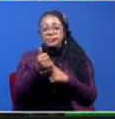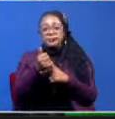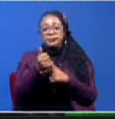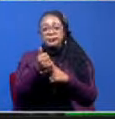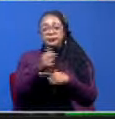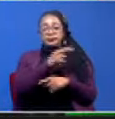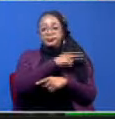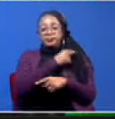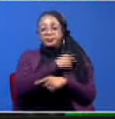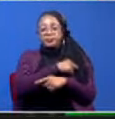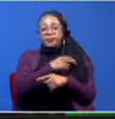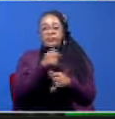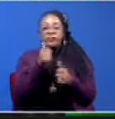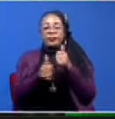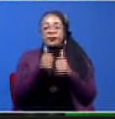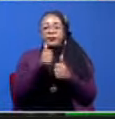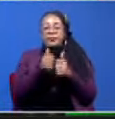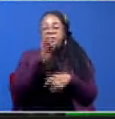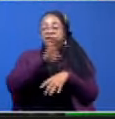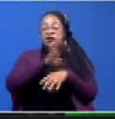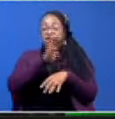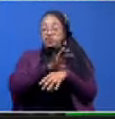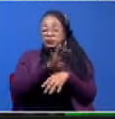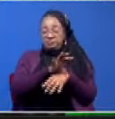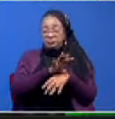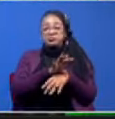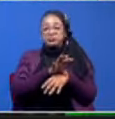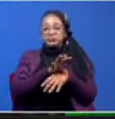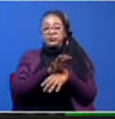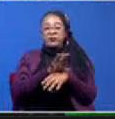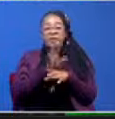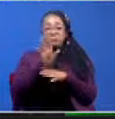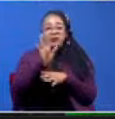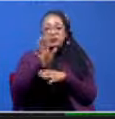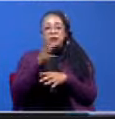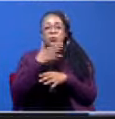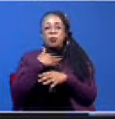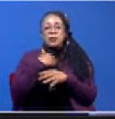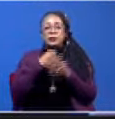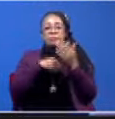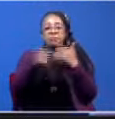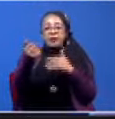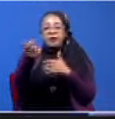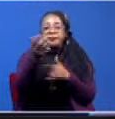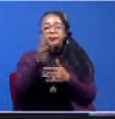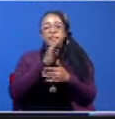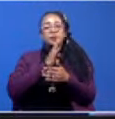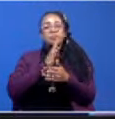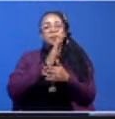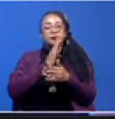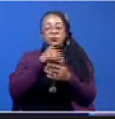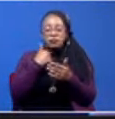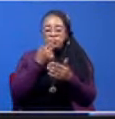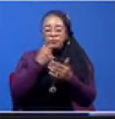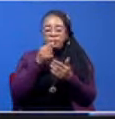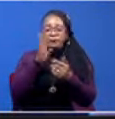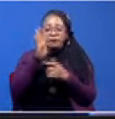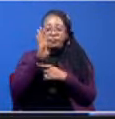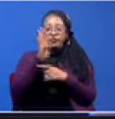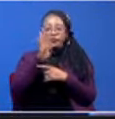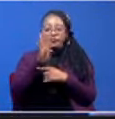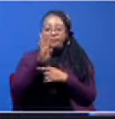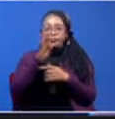Hospitali zinazosimamiwa na makanisa zinaitaka serikali kutimiza ahadi na kuwalipa deni la shilingi bilioni 4 zilizokuwa chini ya mfumo